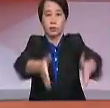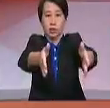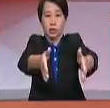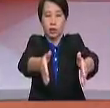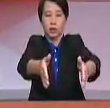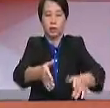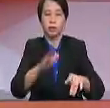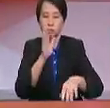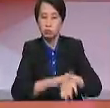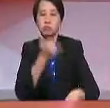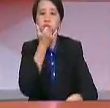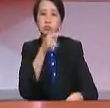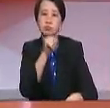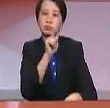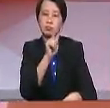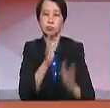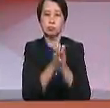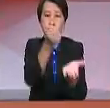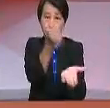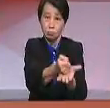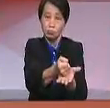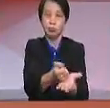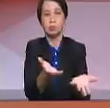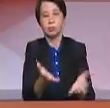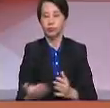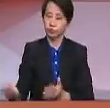di atas kesalahan immigration. Sekali